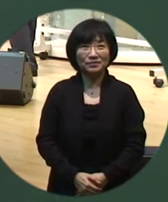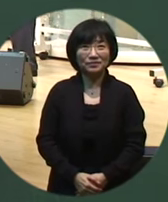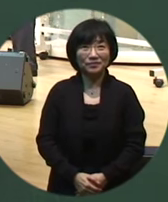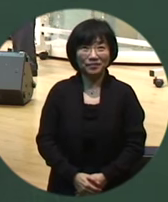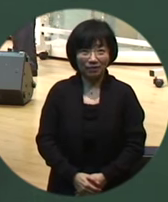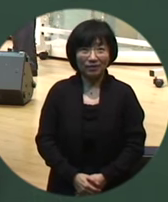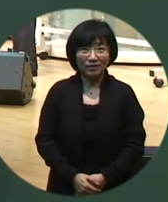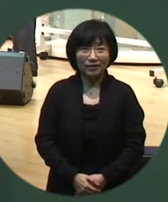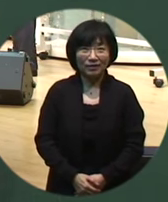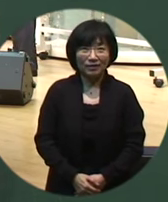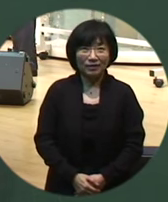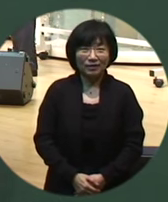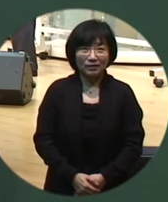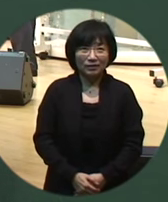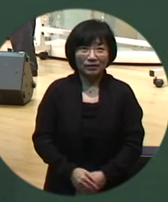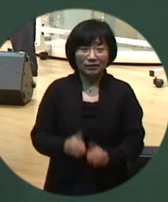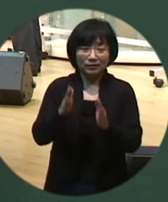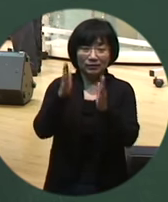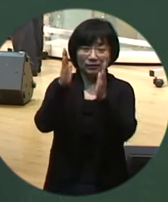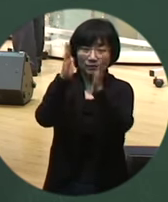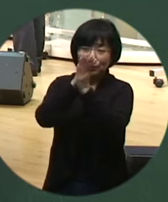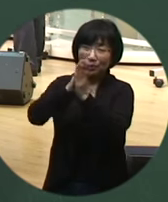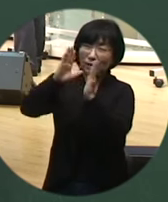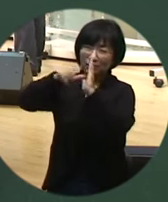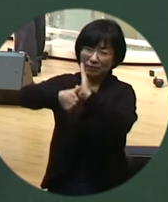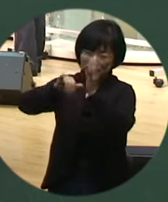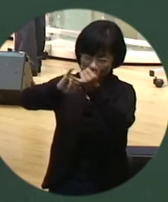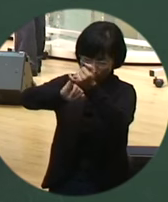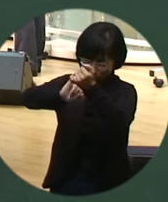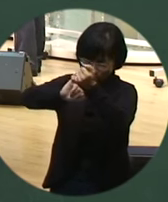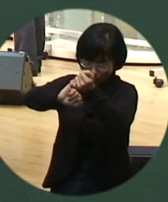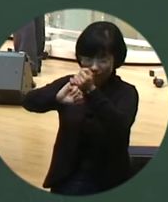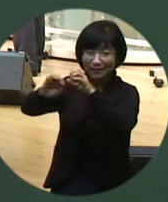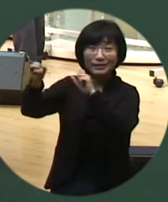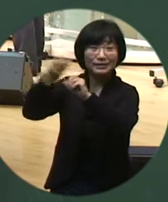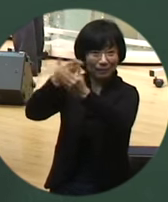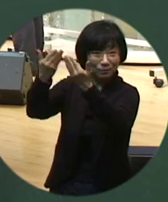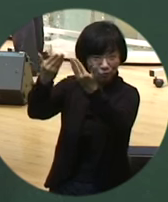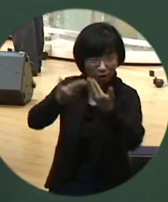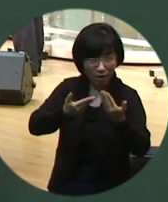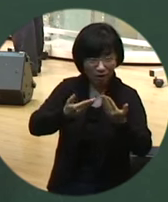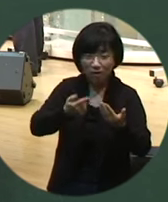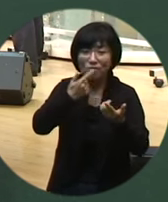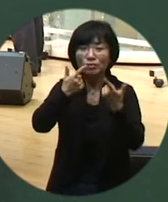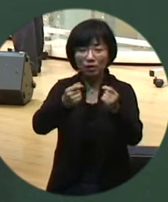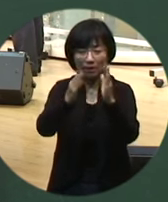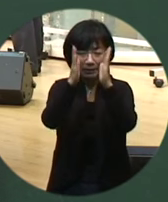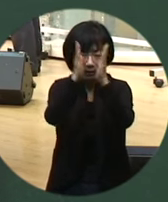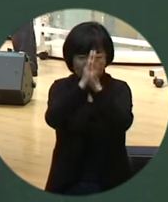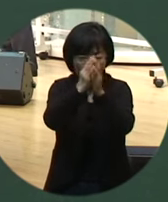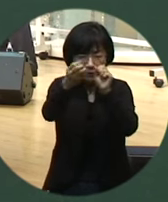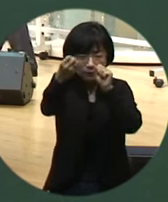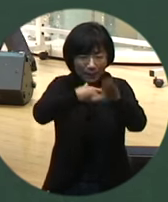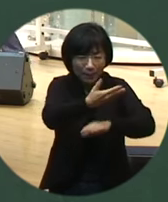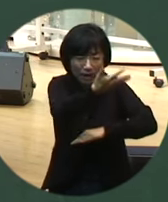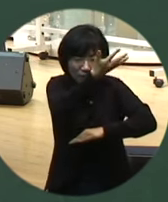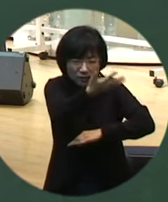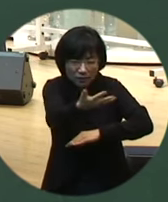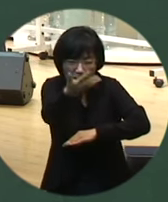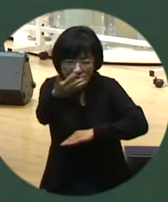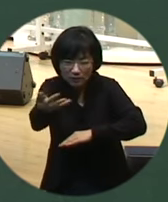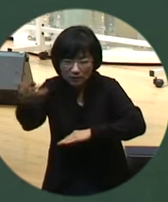기도 제목. It's the prayer topics that have no choice but to be answered. 기도 흐름을 탁 타게 돼요. He was able to follow that flow of